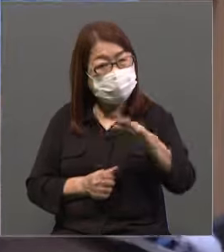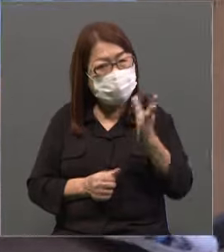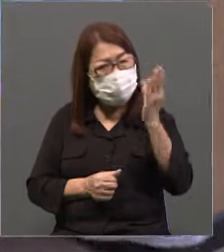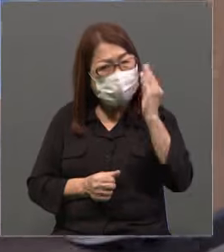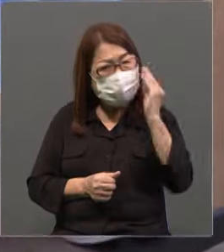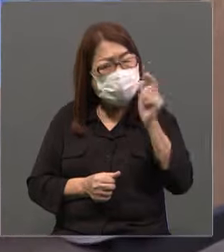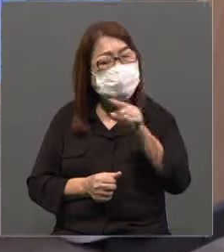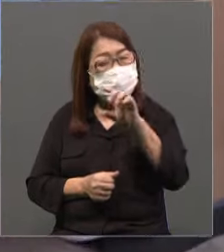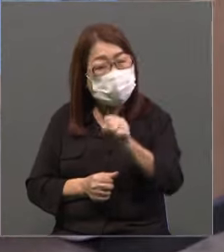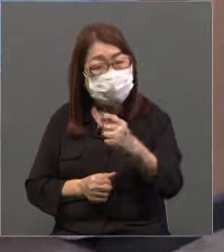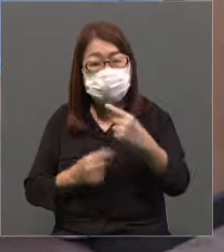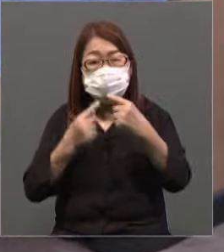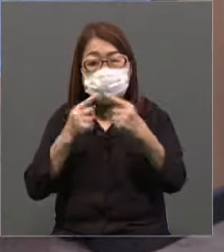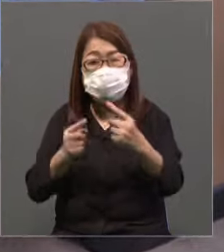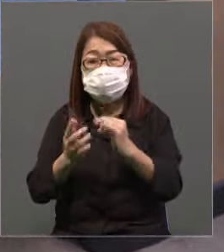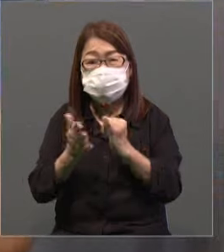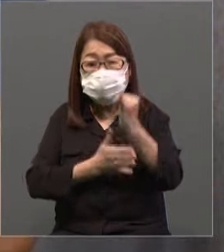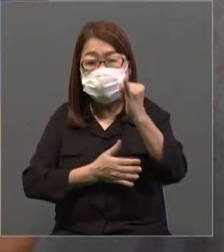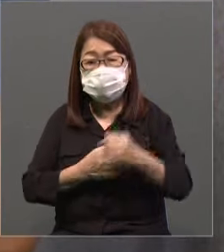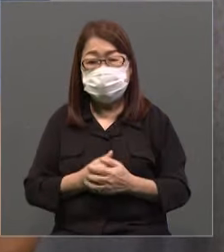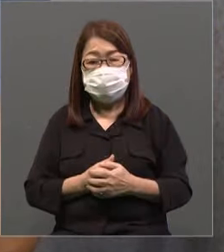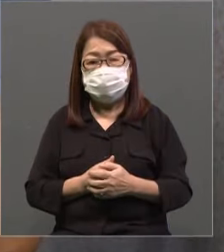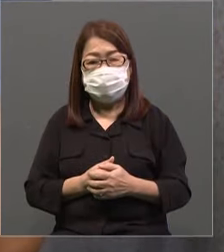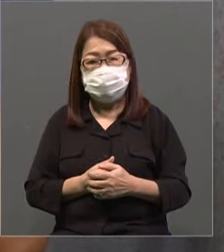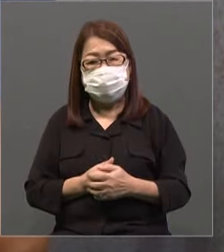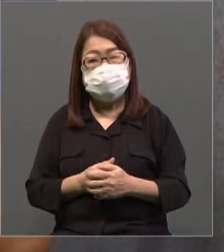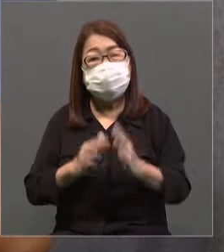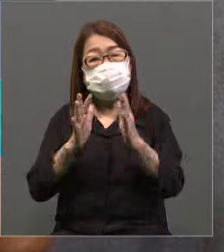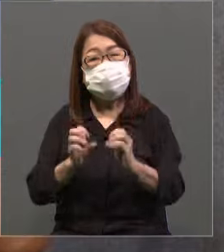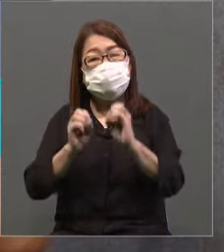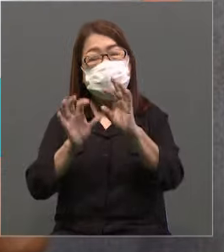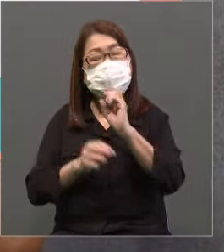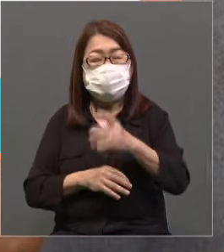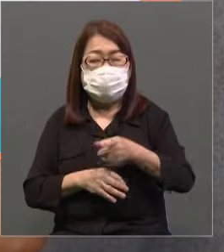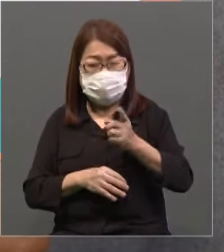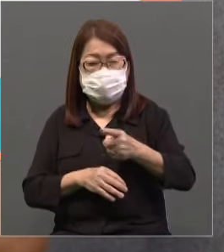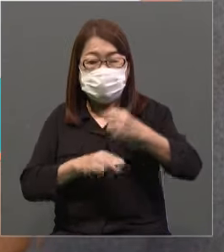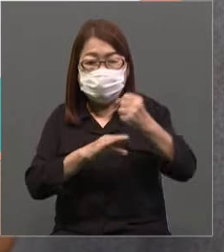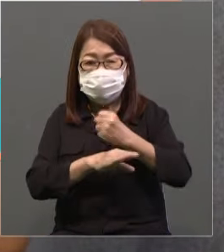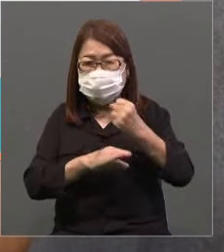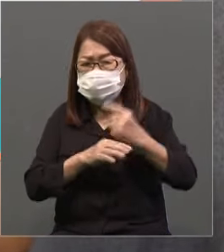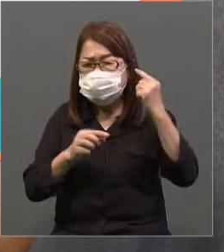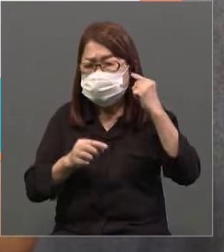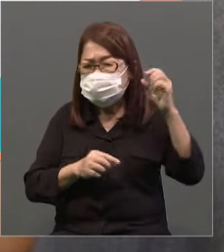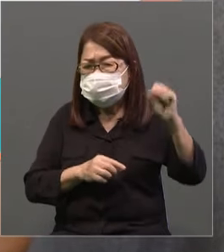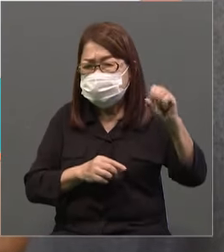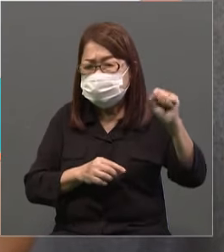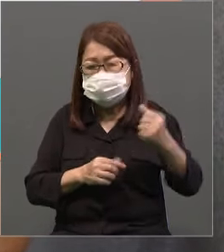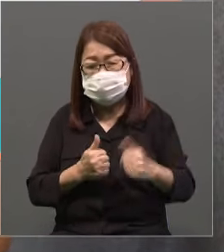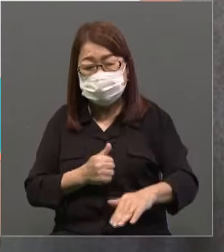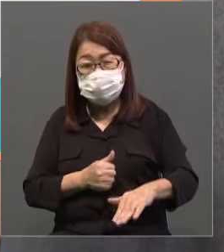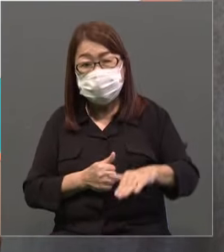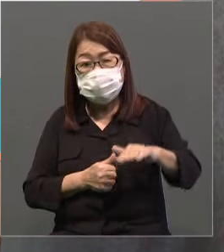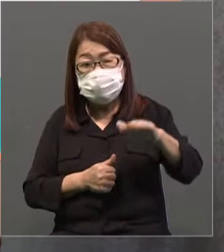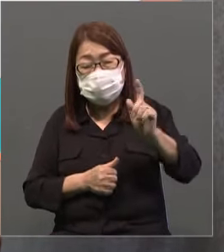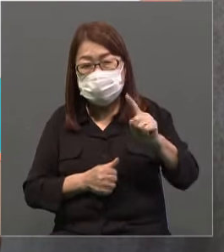ามารถตอบถูกอย่างแม่นยำ ส่วนใหญ่ก็จะฝึกในทักษะของเรื่องของการฟังเพราะเด็กช่วงเนี้ยวัยเล็กๆอย่างนี้ค่ะ